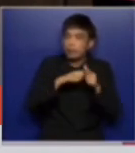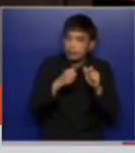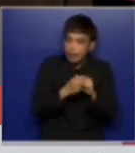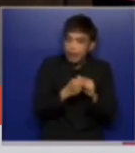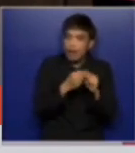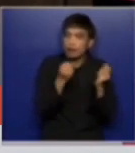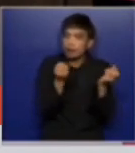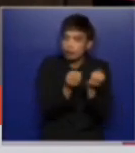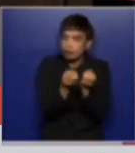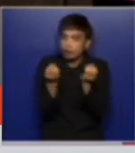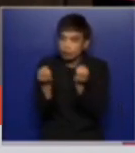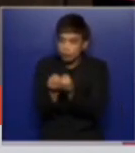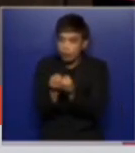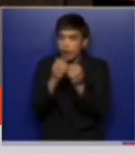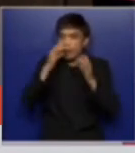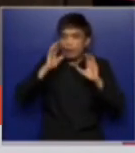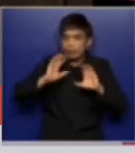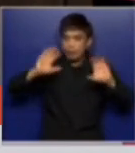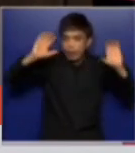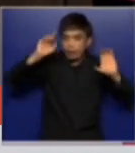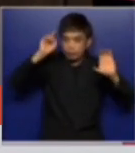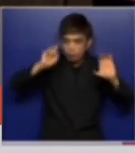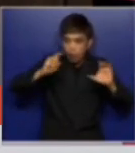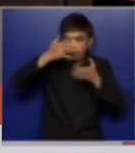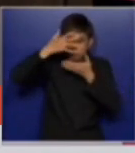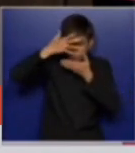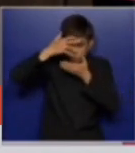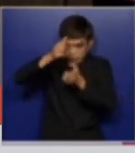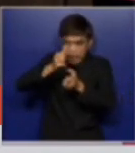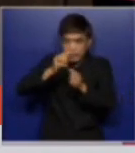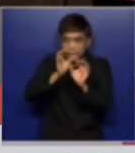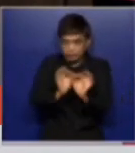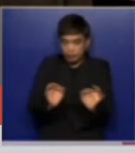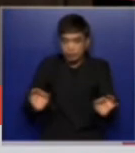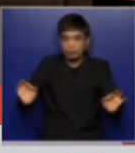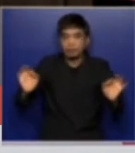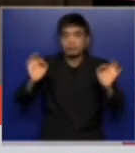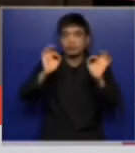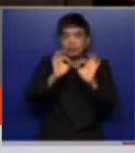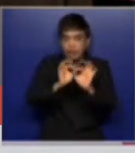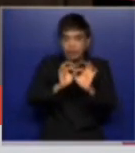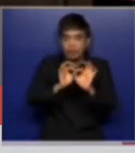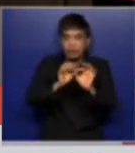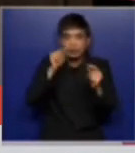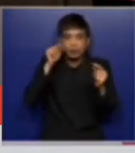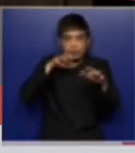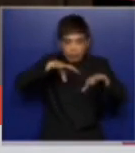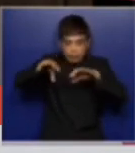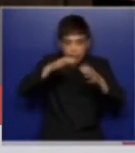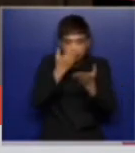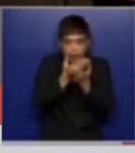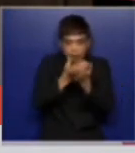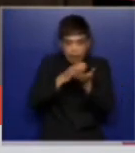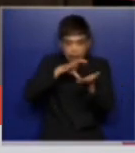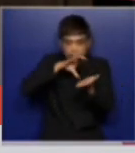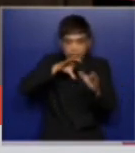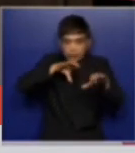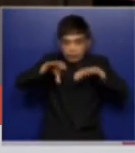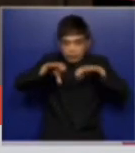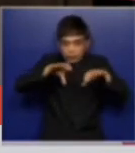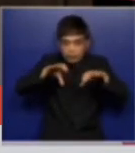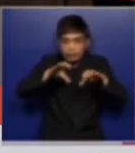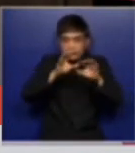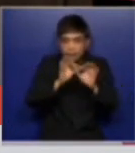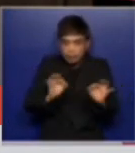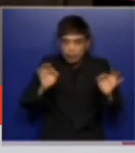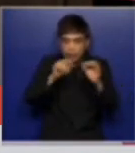บาลเองจะต้องให้ความสำคัญและในการจัดงบประมาณนั้นจะต้องสอดคล้องกับสถานการณ์อันเป็นจริงที่เกิดขึ้นเพ